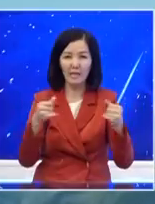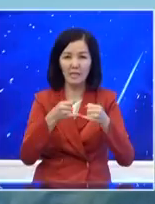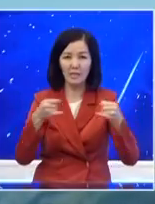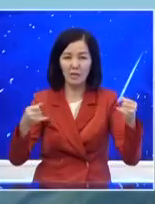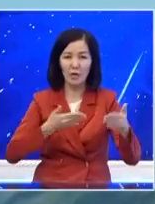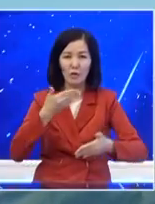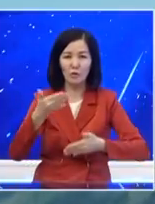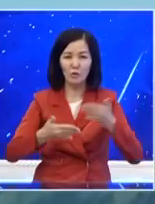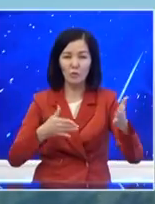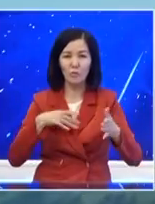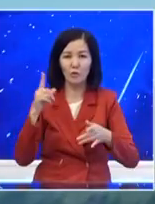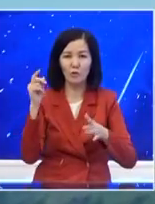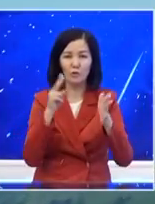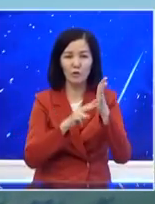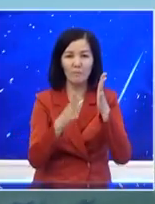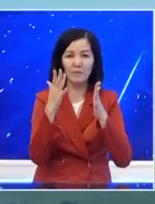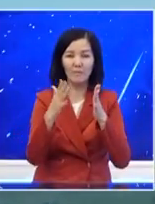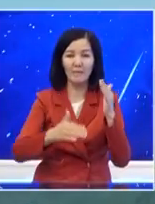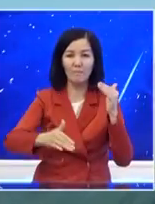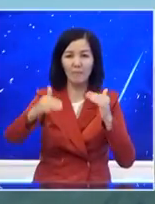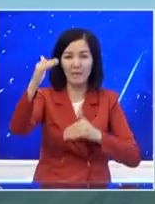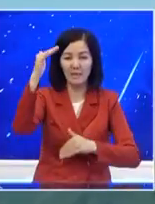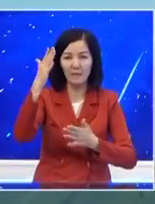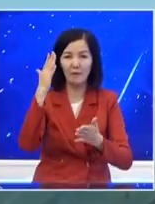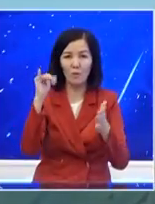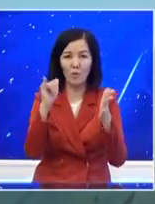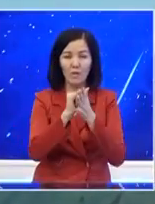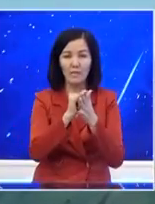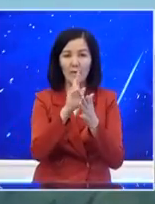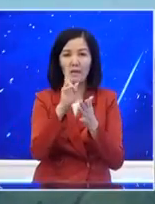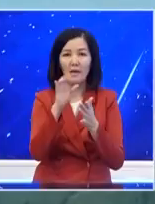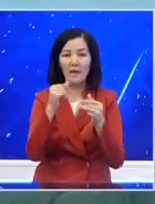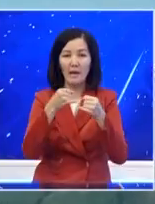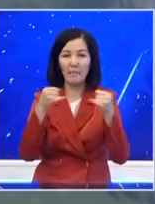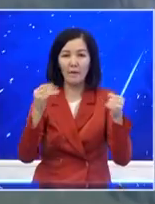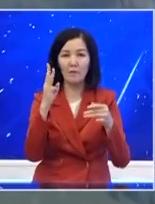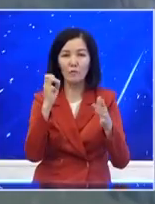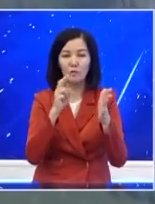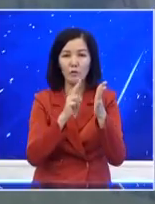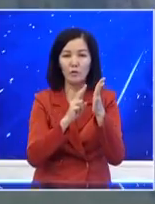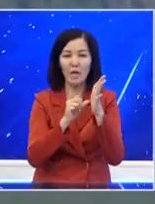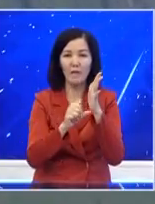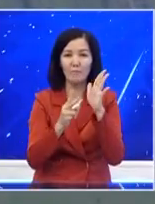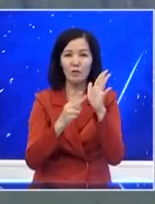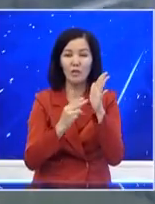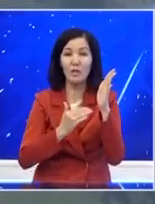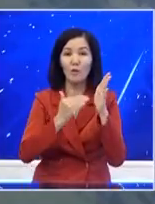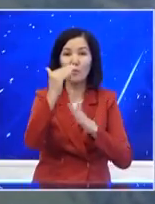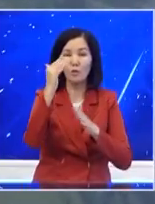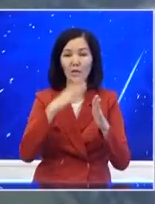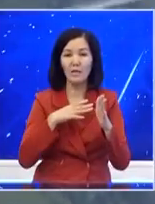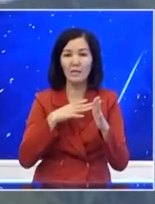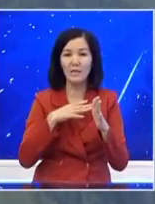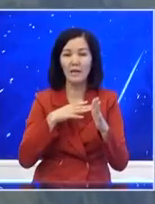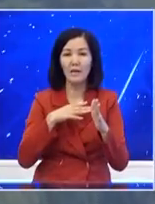жерден 175,4 метр бейіктікте орналасқан кабелде 367 метрге көтерілді. Тағы ерекше